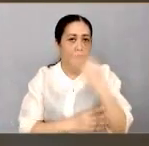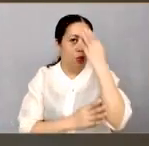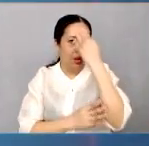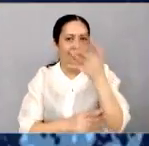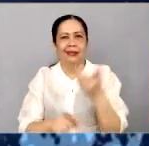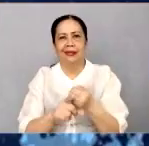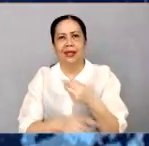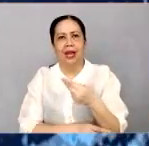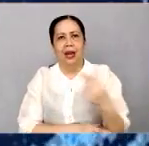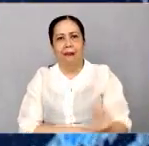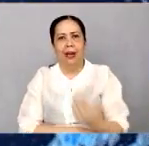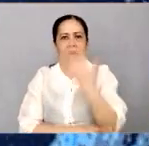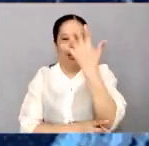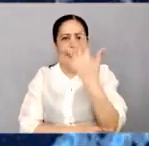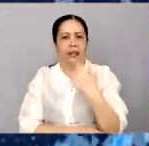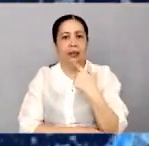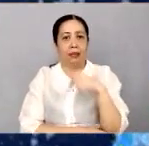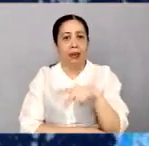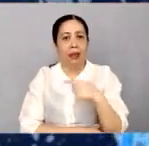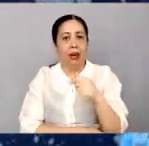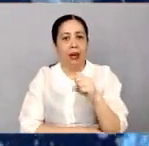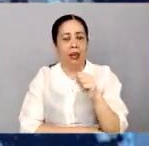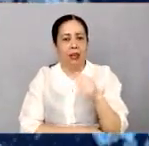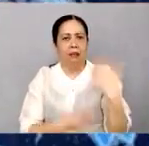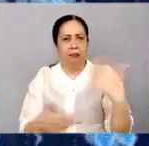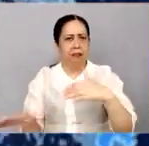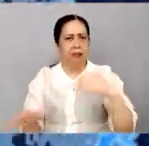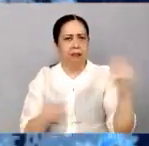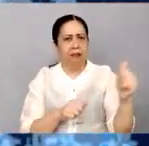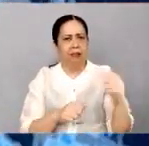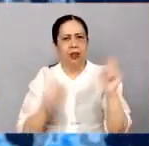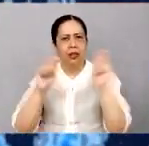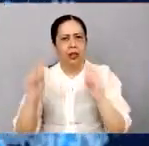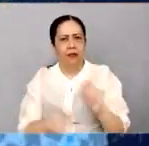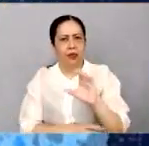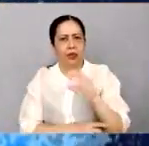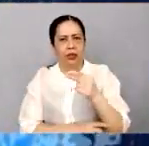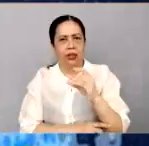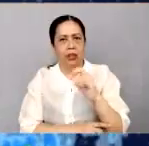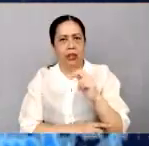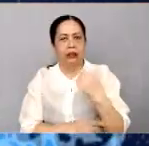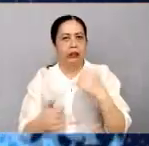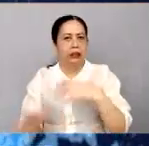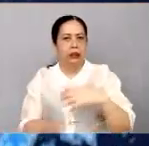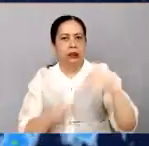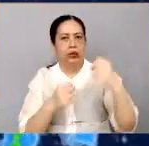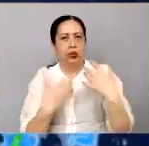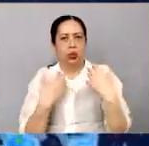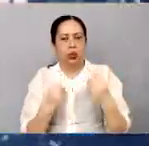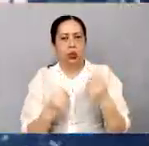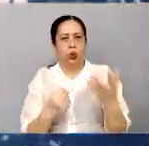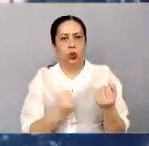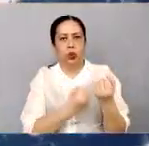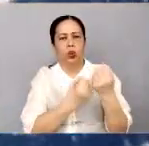habagat. Ayon sa PAGASA, bagamat nakalabas na ng bansa ang bagyong Chideng, hinahatak at pinalalakas pa rin ito ang